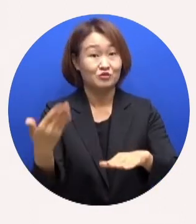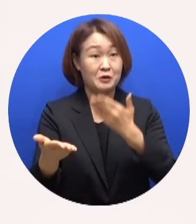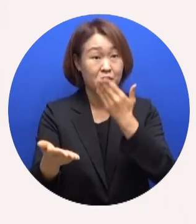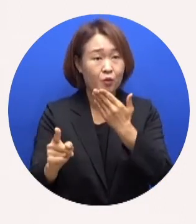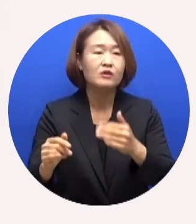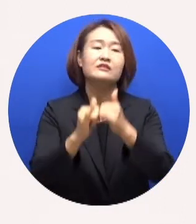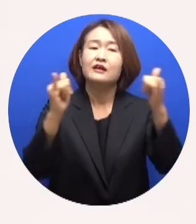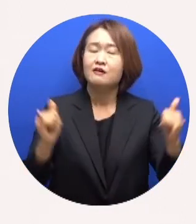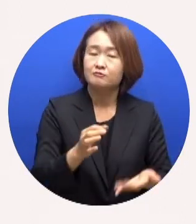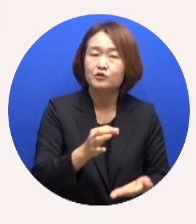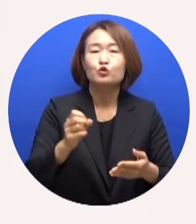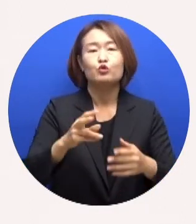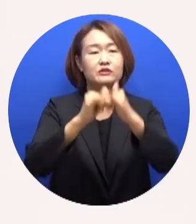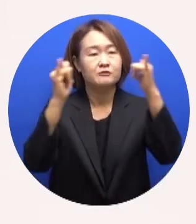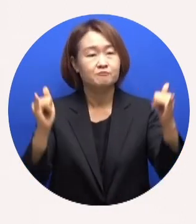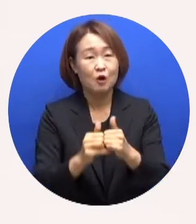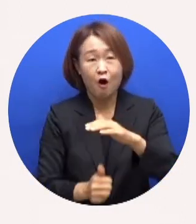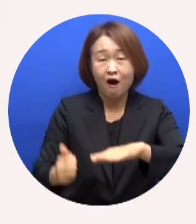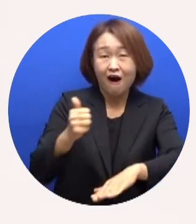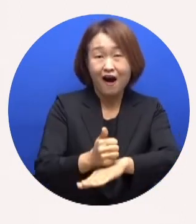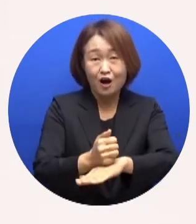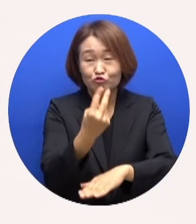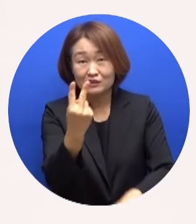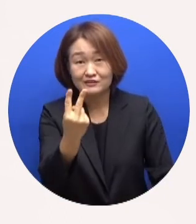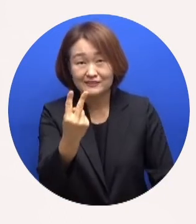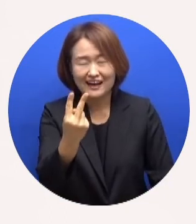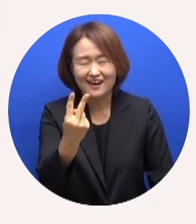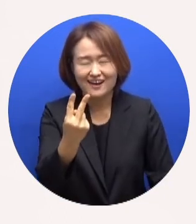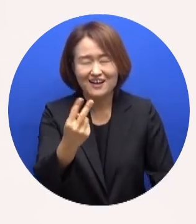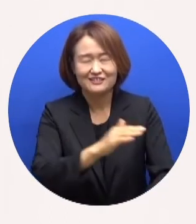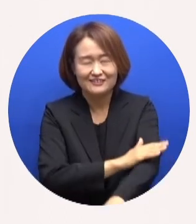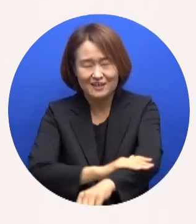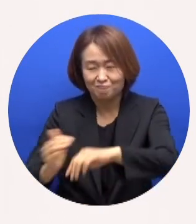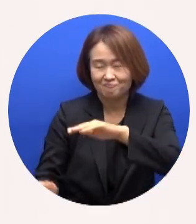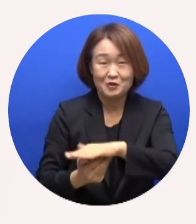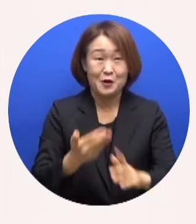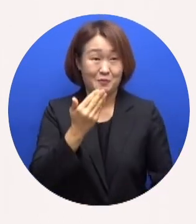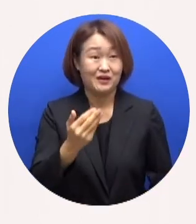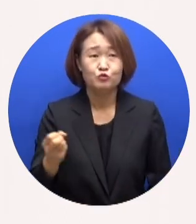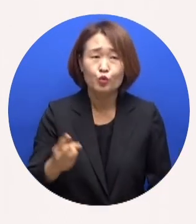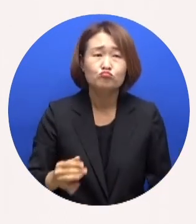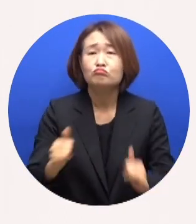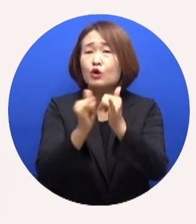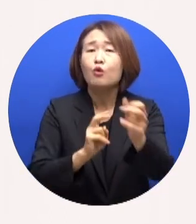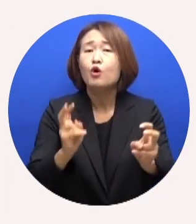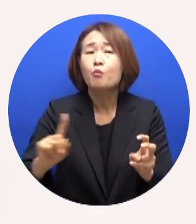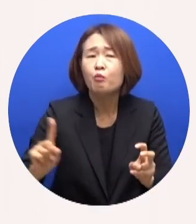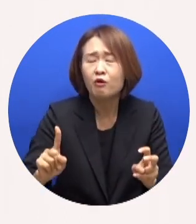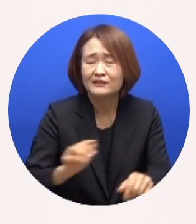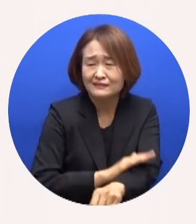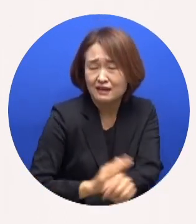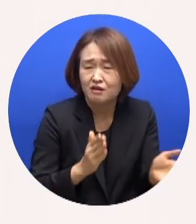있는 사회적 가치와 사회적 성과라는 두 마리 토끼를 모두 잡는 거라고 생각합니다. 사회적 기업이 뭔지 한마디로